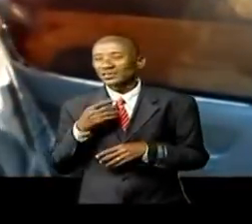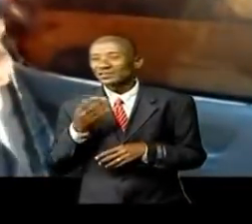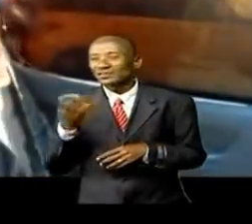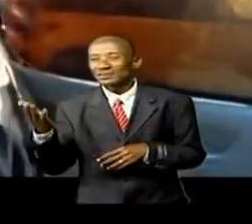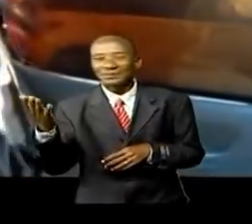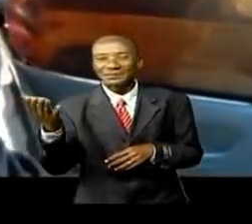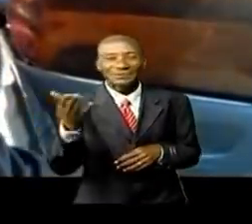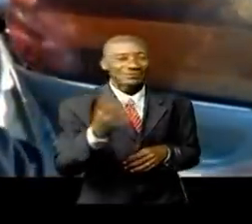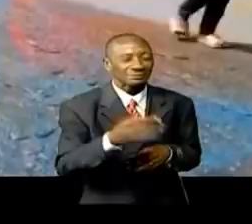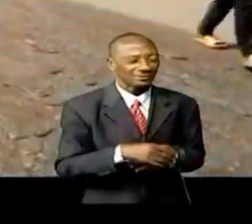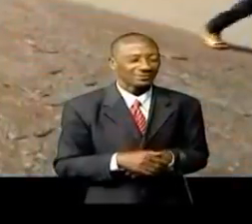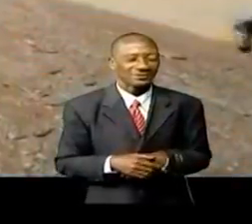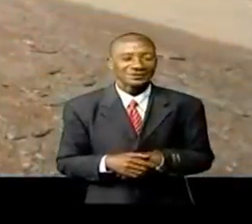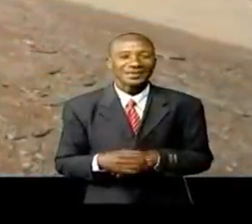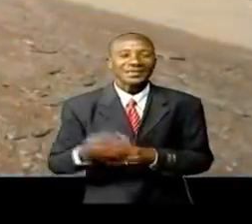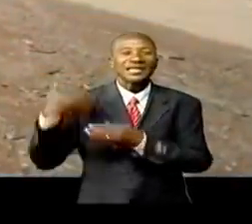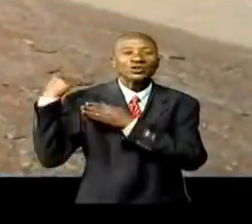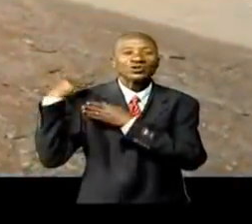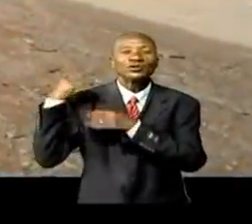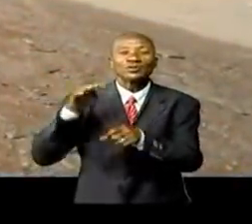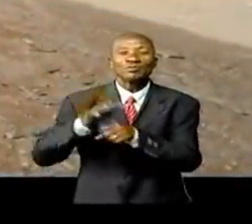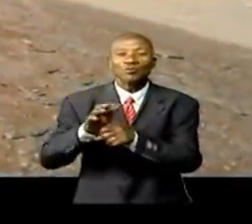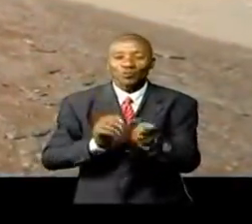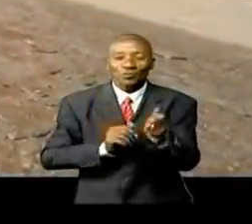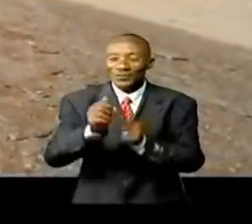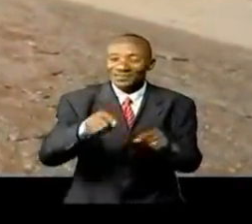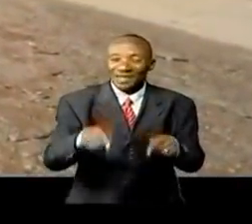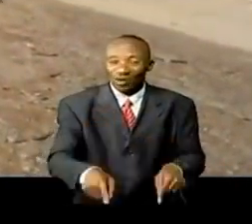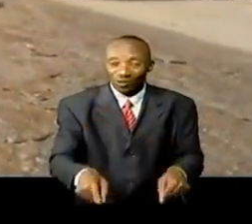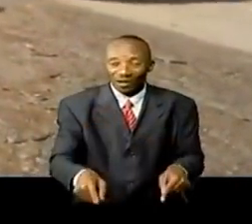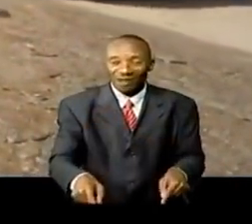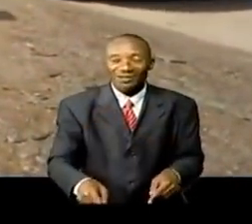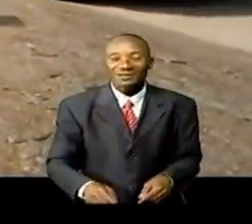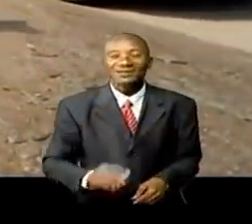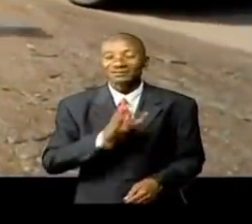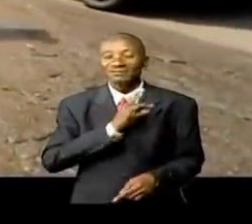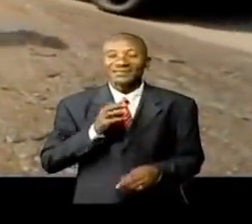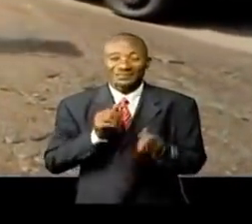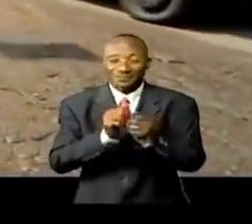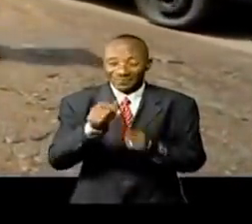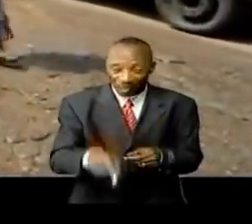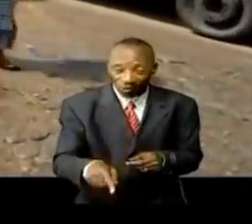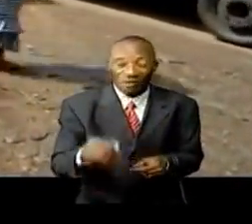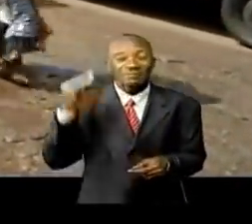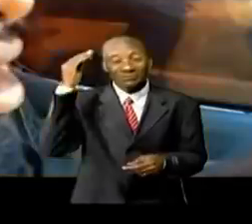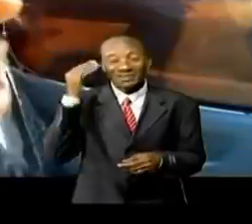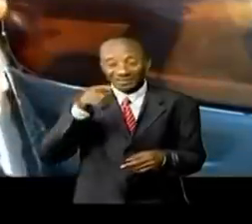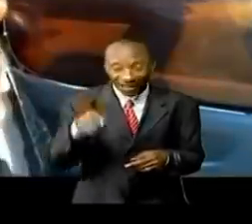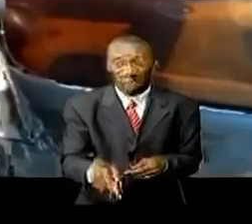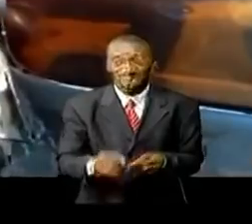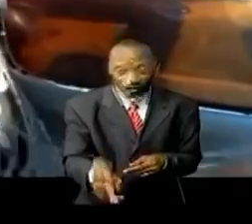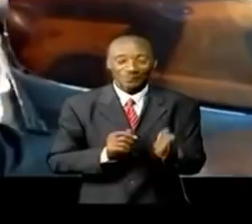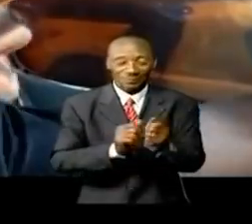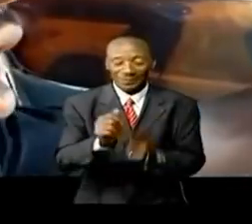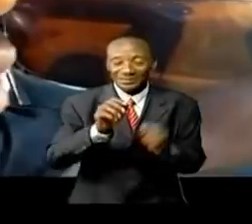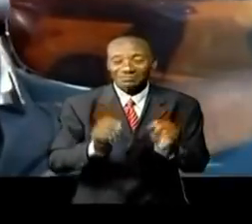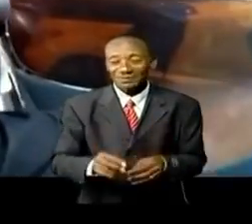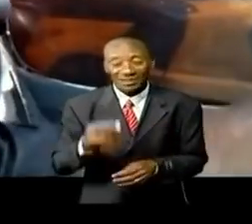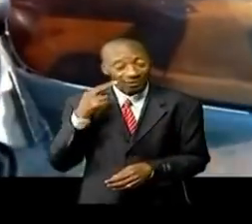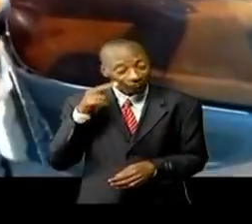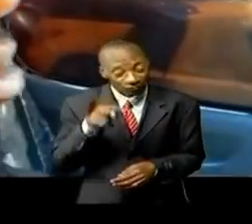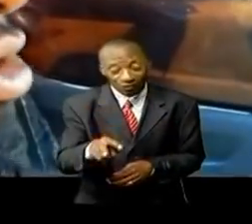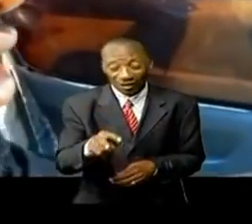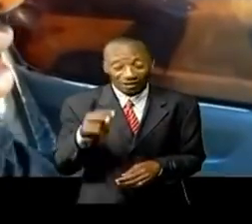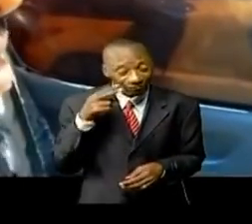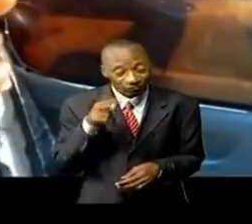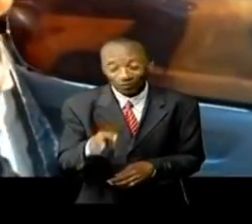Les autorités passent par ici, elles voient les nids de poules qui occasionnent les embouteillages. Elles doivent réagir.